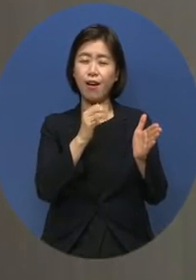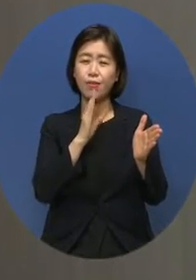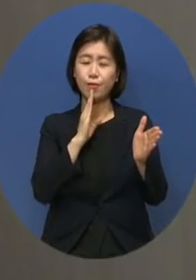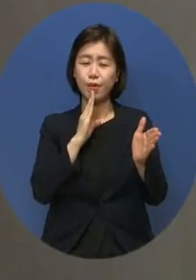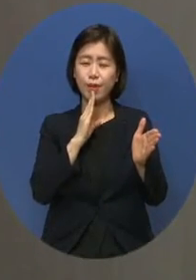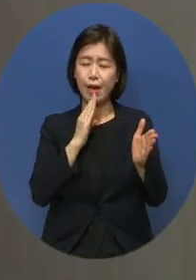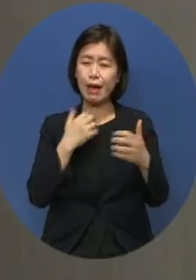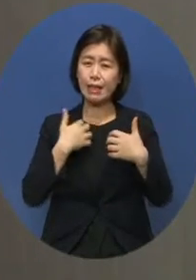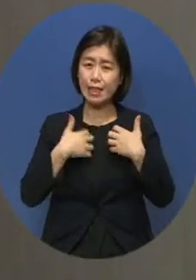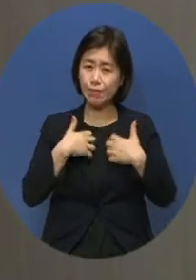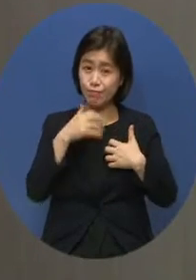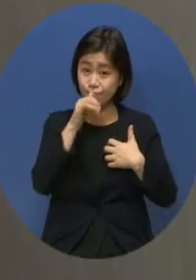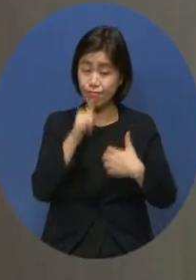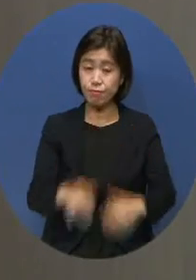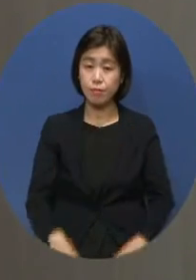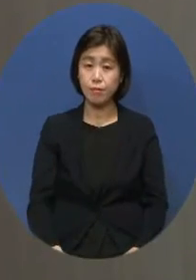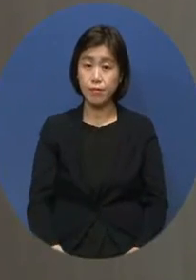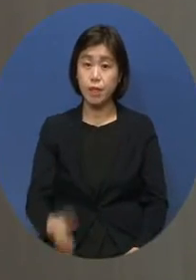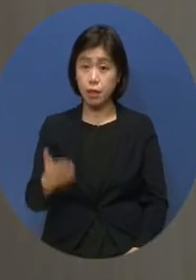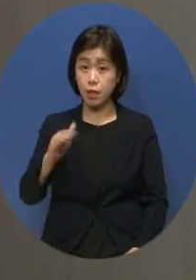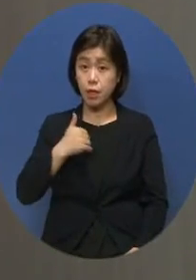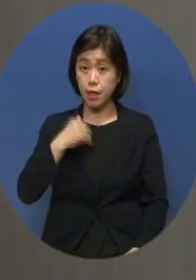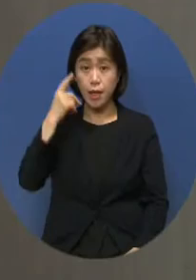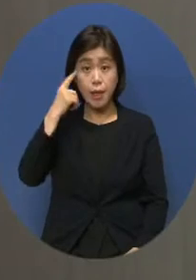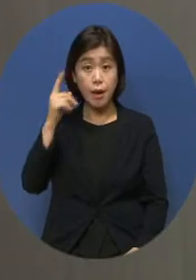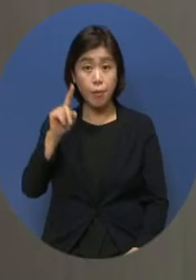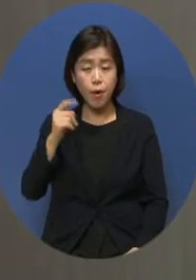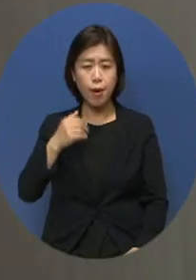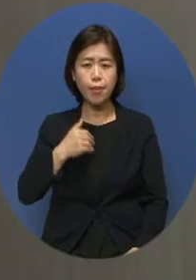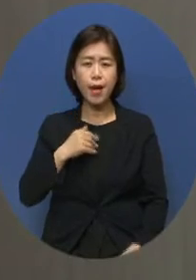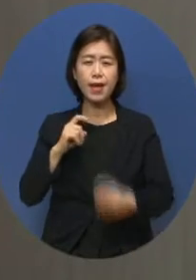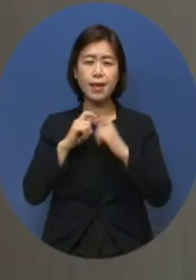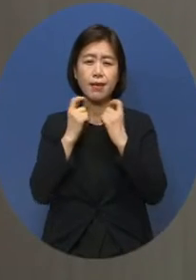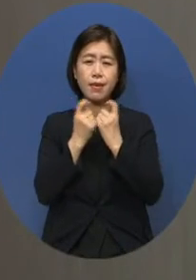이제 제가 선정된 거라고 생각하면은 엄청